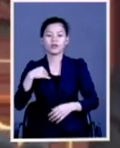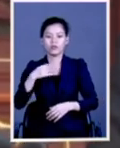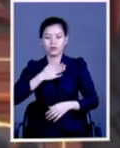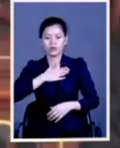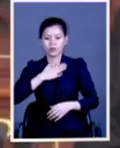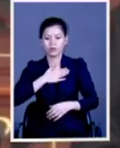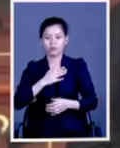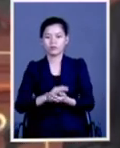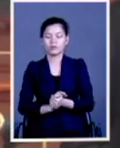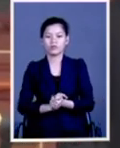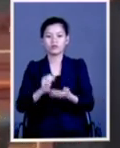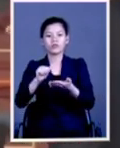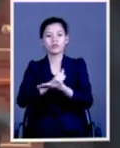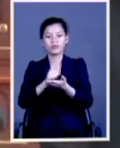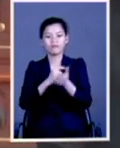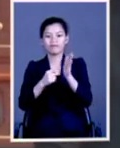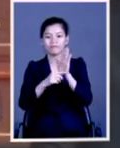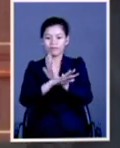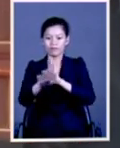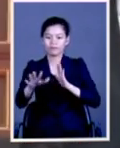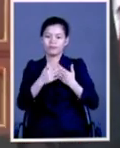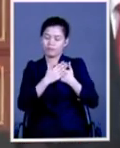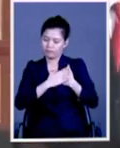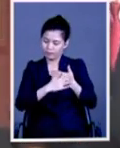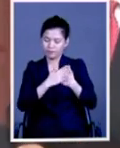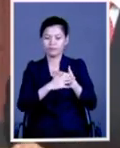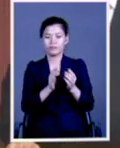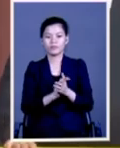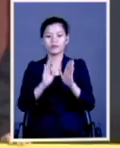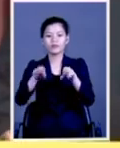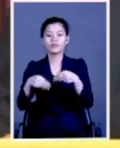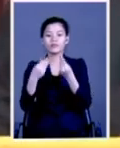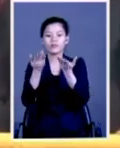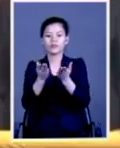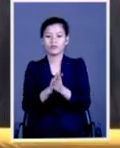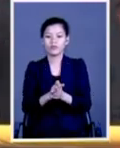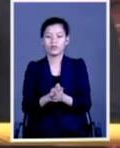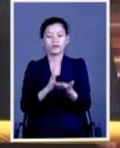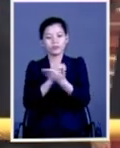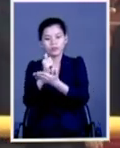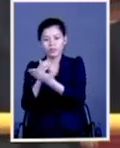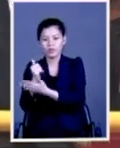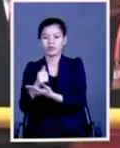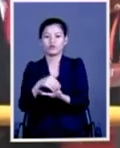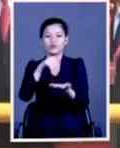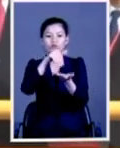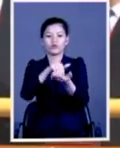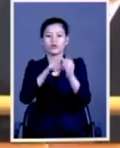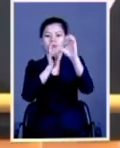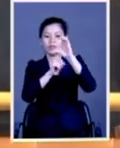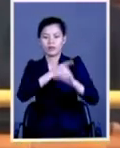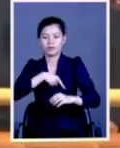ำอวยพรอันอบอุ่นและพรใสอันประเสริฐมายังสหายและผ่านสหายไปยังคณะกรรมการศูนย์กลางภาคคอมมิวนิสต์